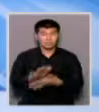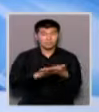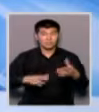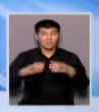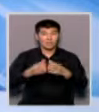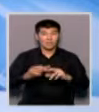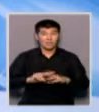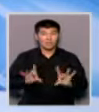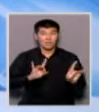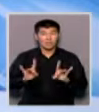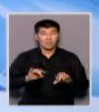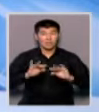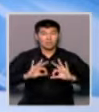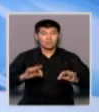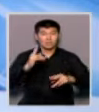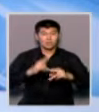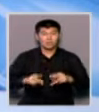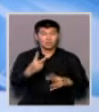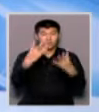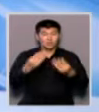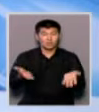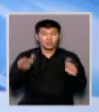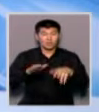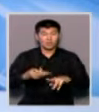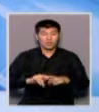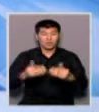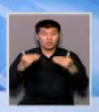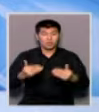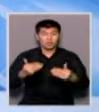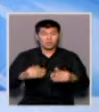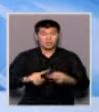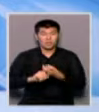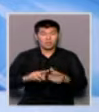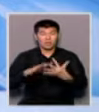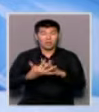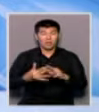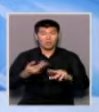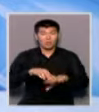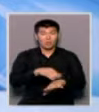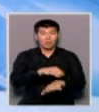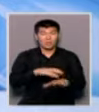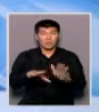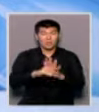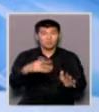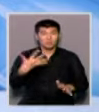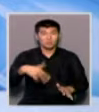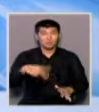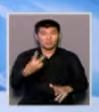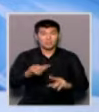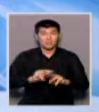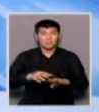Жалғастырамыз. Үгіт-насихат жұмыстарының аяқталуына 2 күн қалды. Бүгінгі есеп бойынша ауыл әкімі болуға үмітті 52 кандидат